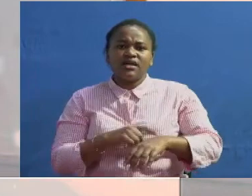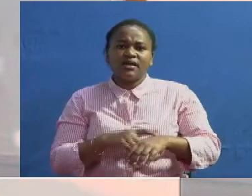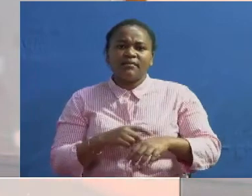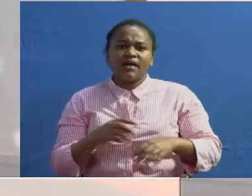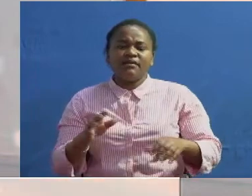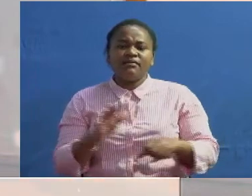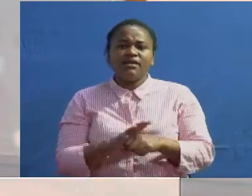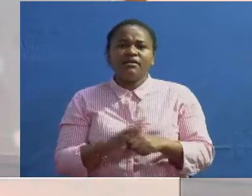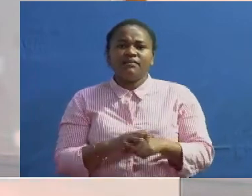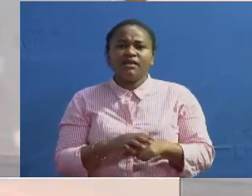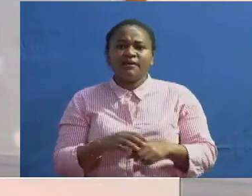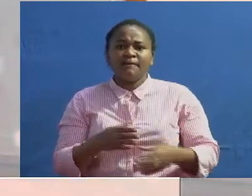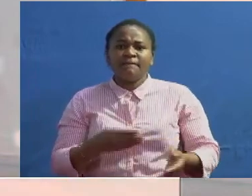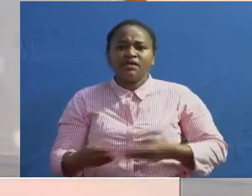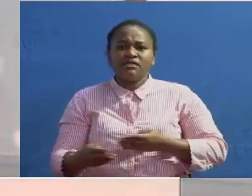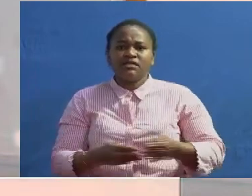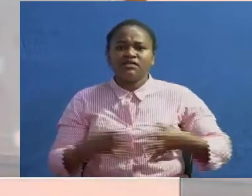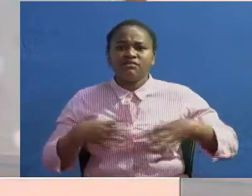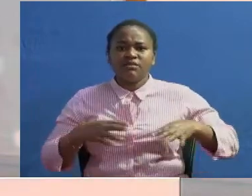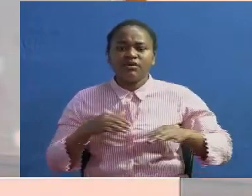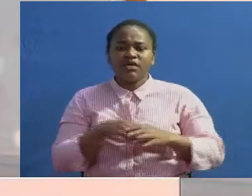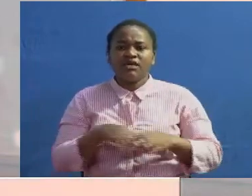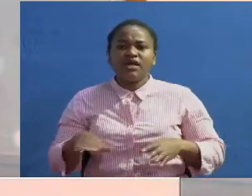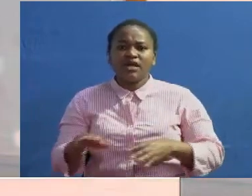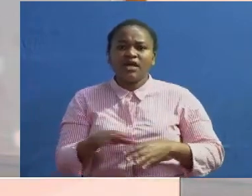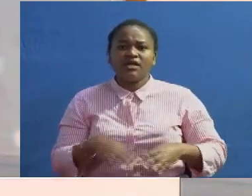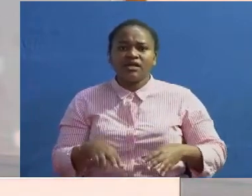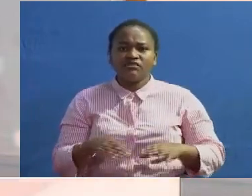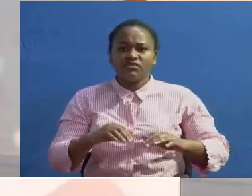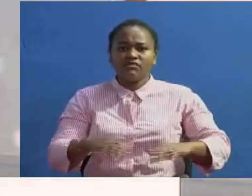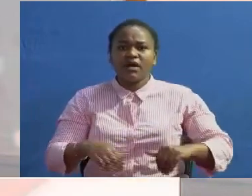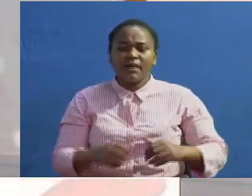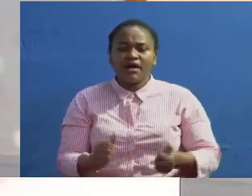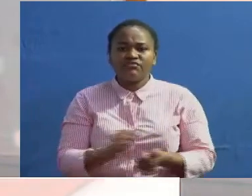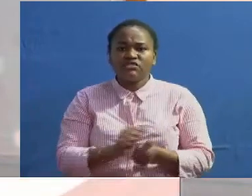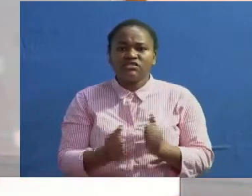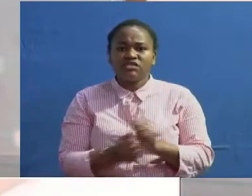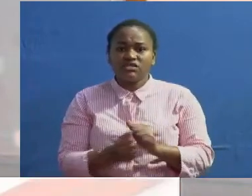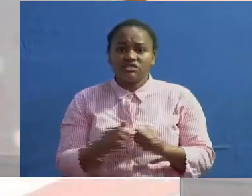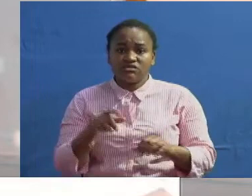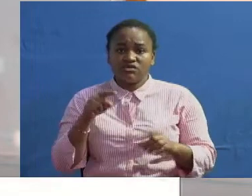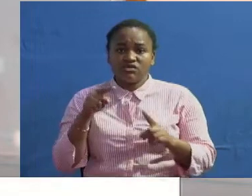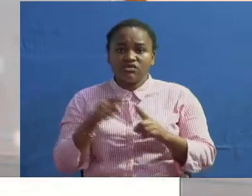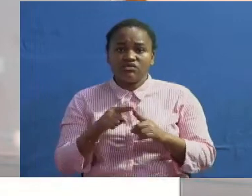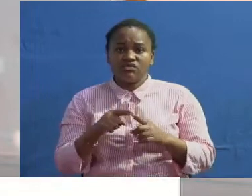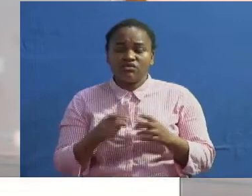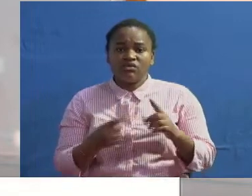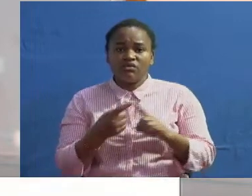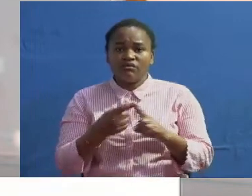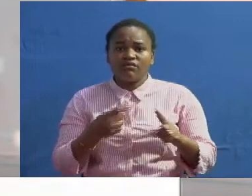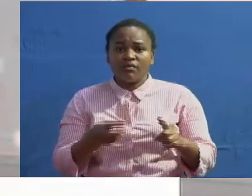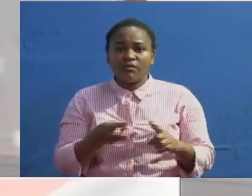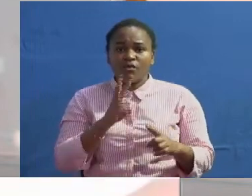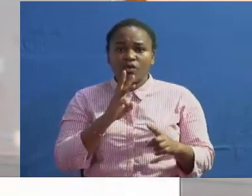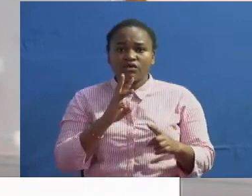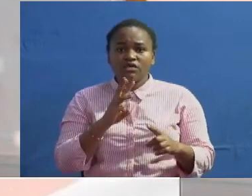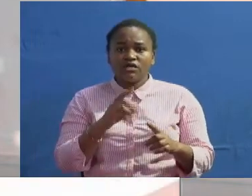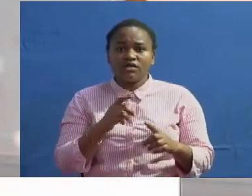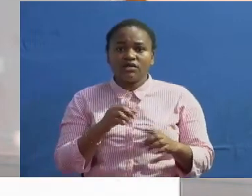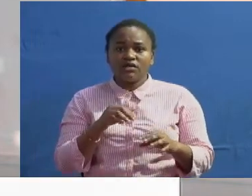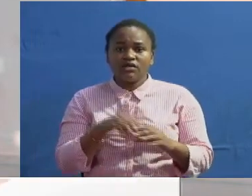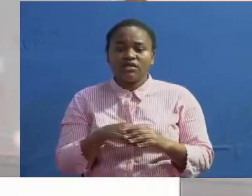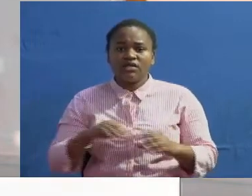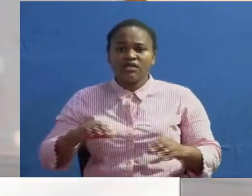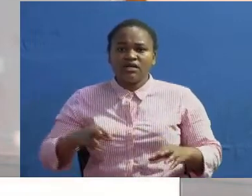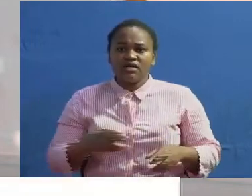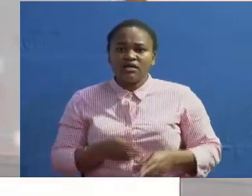na wafanyabiashara katika maeneo ya mashambani wamegeukia nishati iliyozalishwa kutokana na maji yatokayo kwa